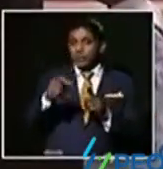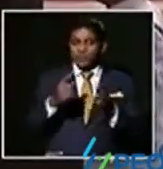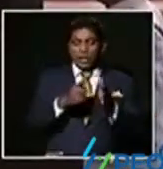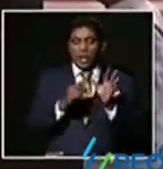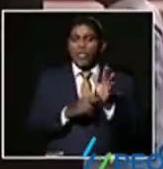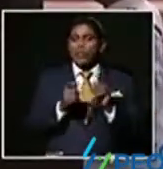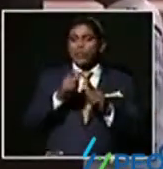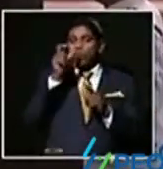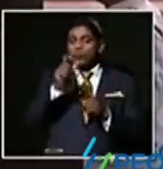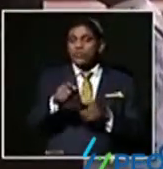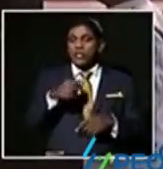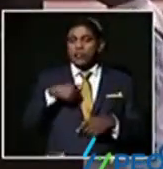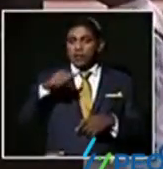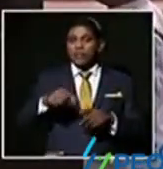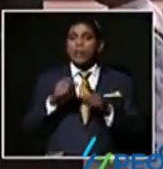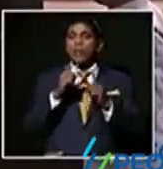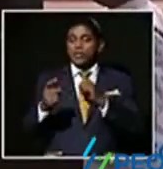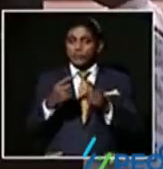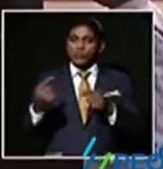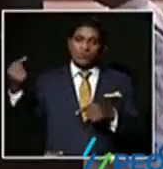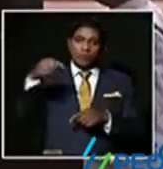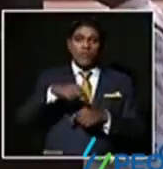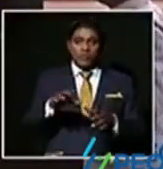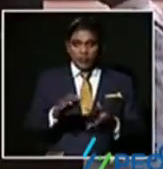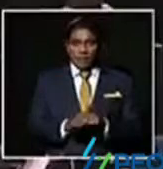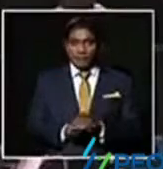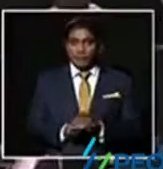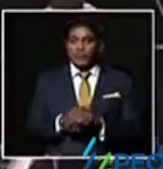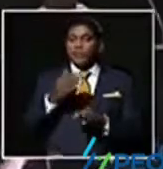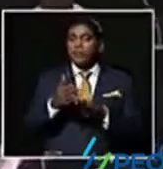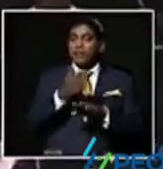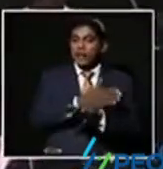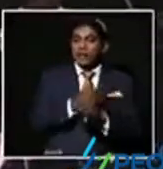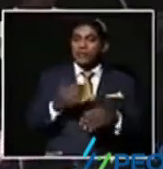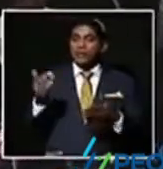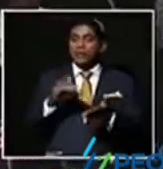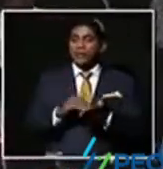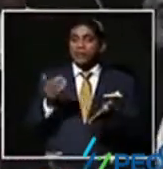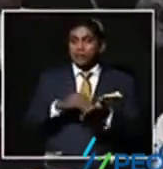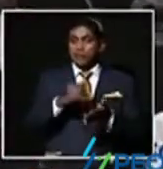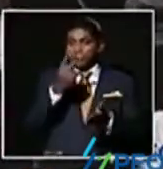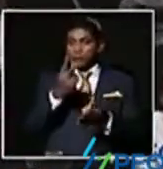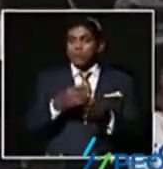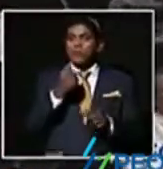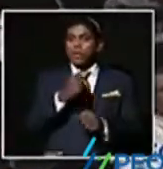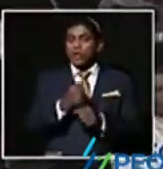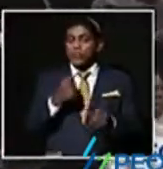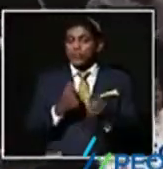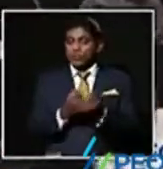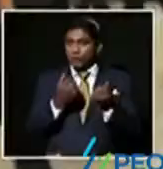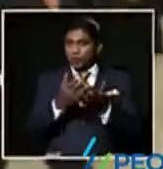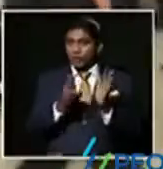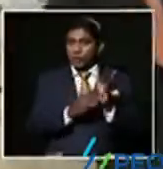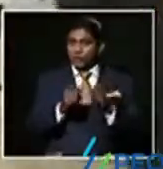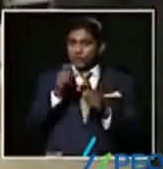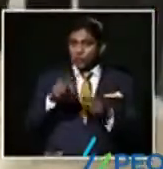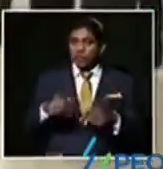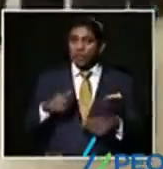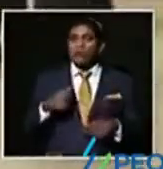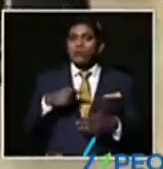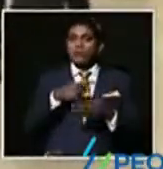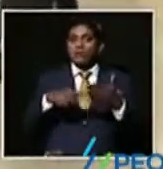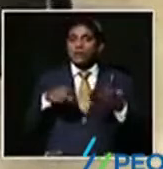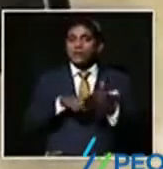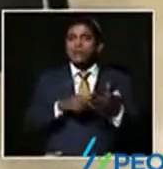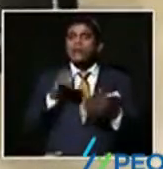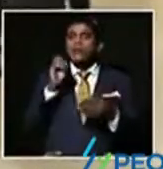රහීම් මහතාද අද පාර්ලිමේන්තුවට පැමිණියා. මීට පෙර අවස්ථා කිහිපයකදීම ආණ්ඩුවට සහය දුන් මන්ත්‍රීවරයා අද සිය ඡන්දය ප්‍රකාශ